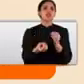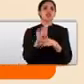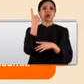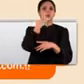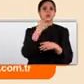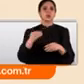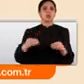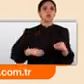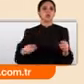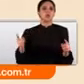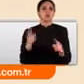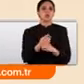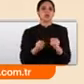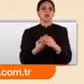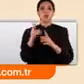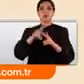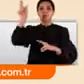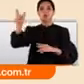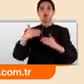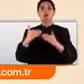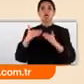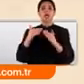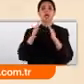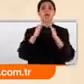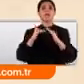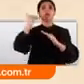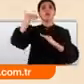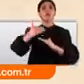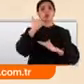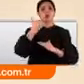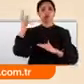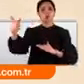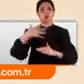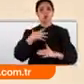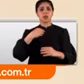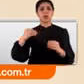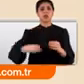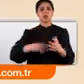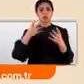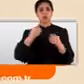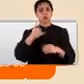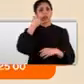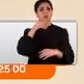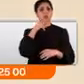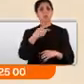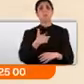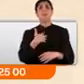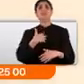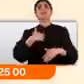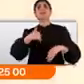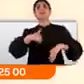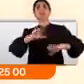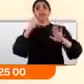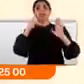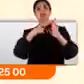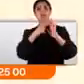İş öyle bir noktaya geldi ki Murat Kula evinden çıkamaz hale geldi. Adli suçlara karıştığı iddia edilen numarayı kendisinin kullanmadığını ispat